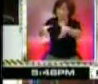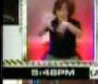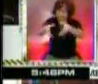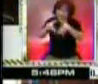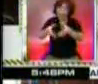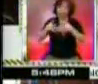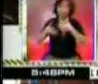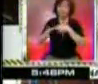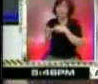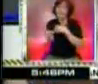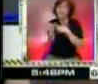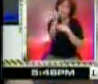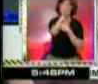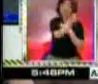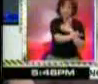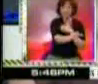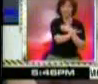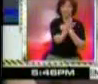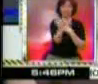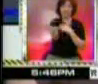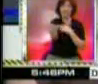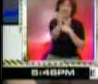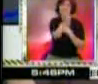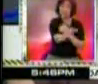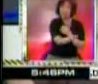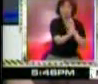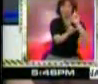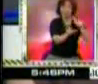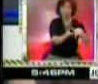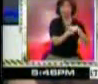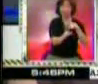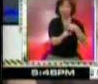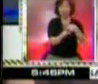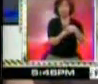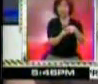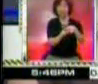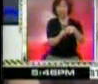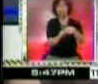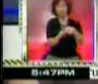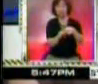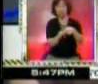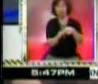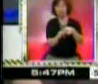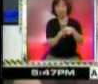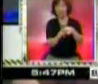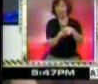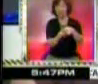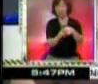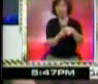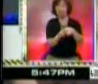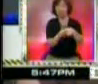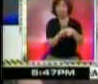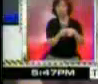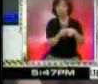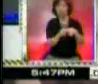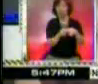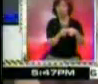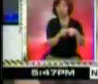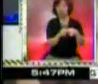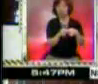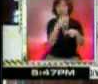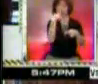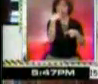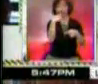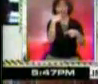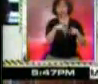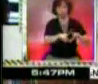Okay. Ah, ano? Innova po na puti. Innova na puti, unmarked? Walang nakalagay na police. Wala po. Red plate po. Red plate